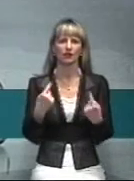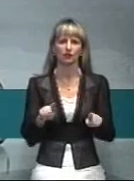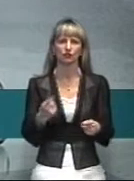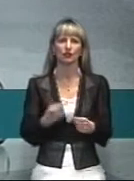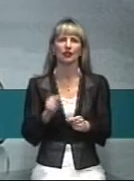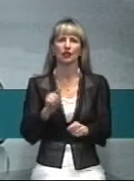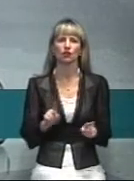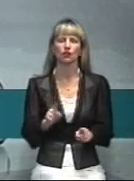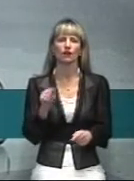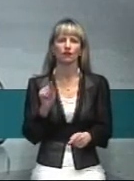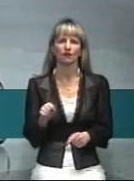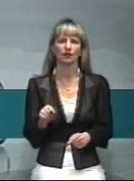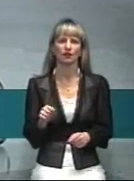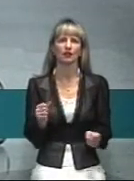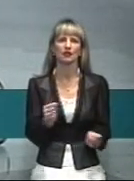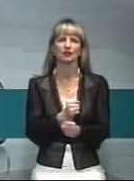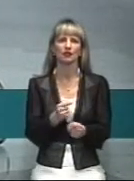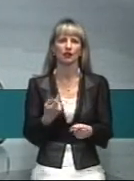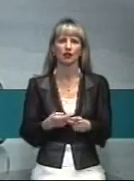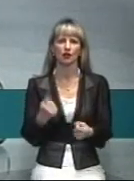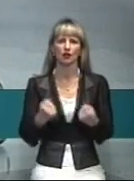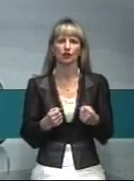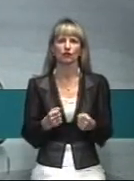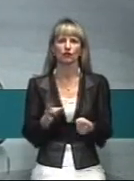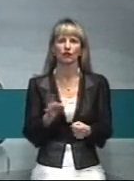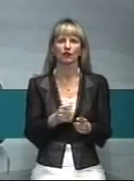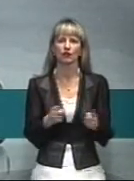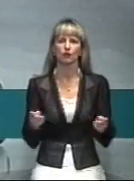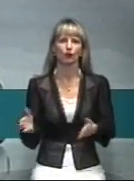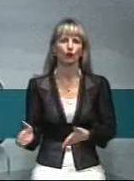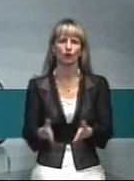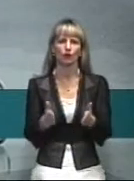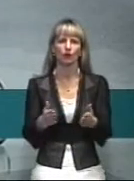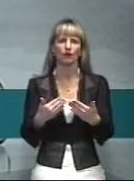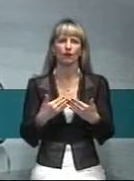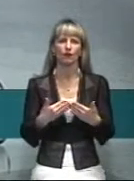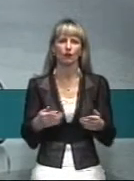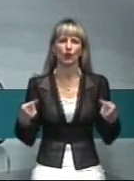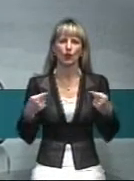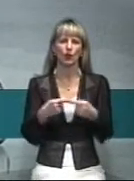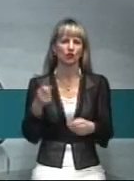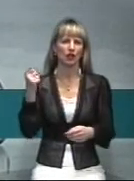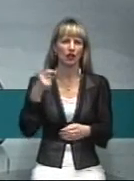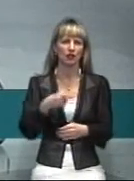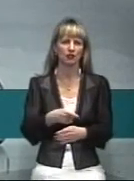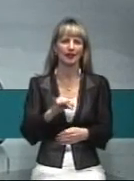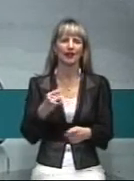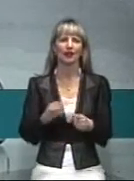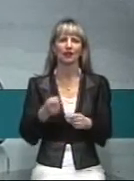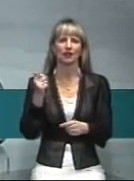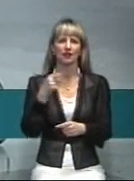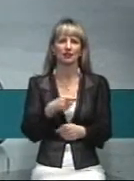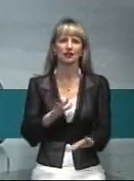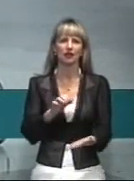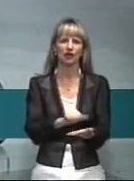що він, швидкість автомобіля міряє шляхом випуску точного лазера. І цей лазер